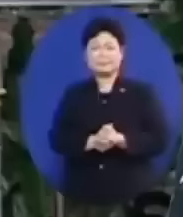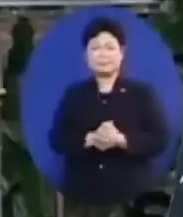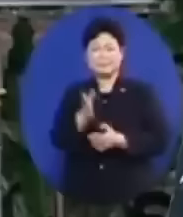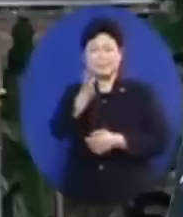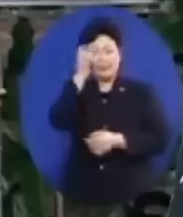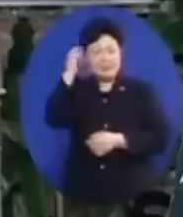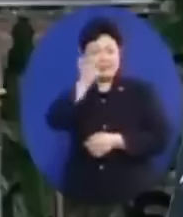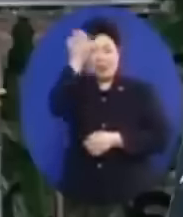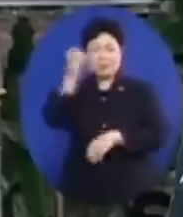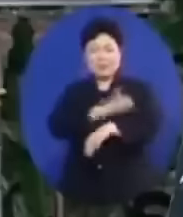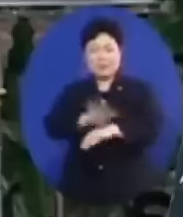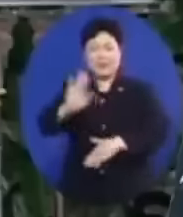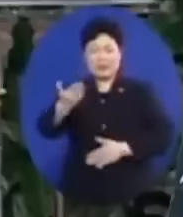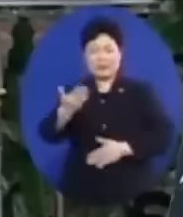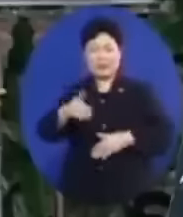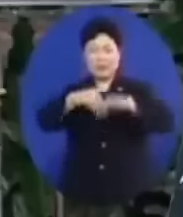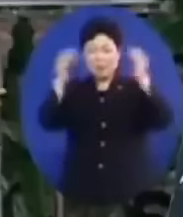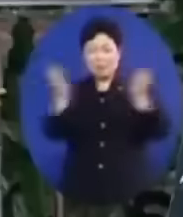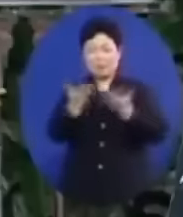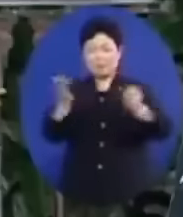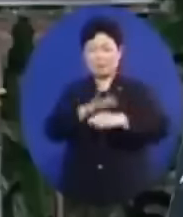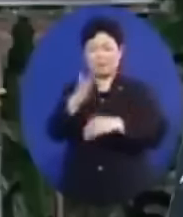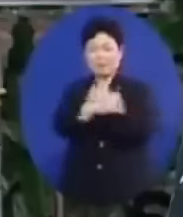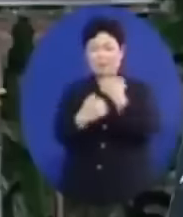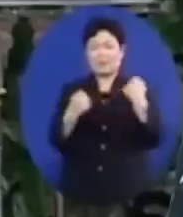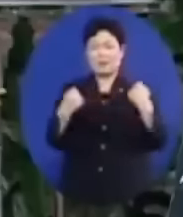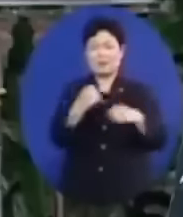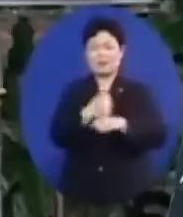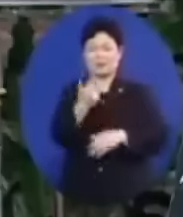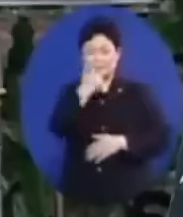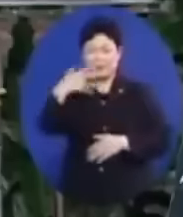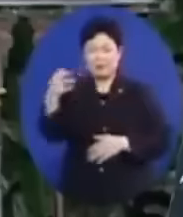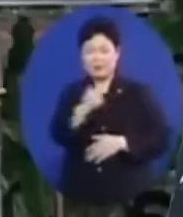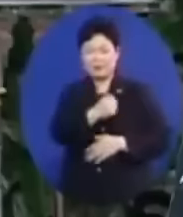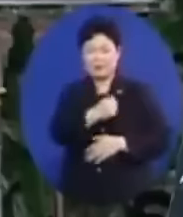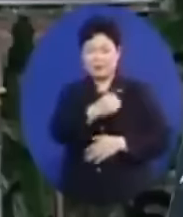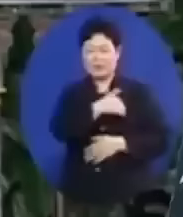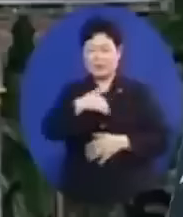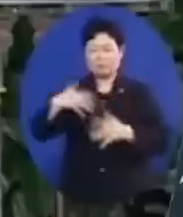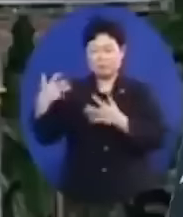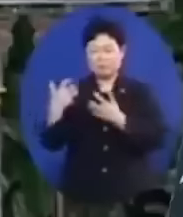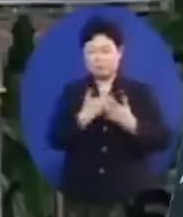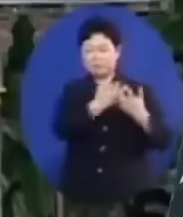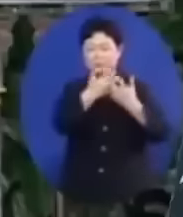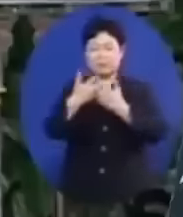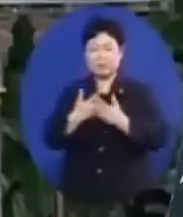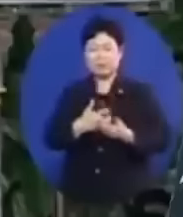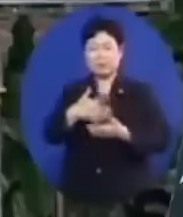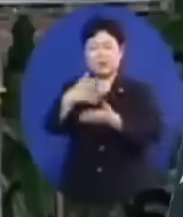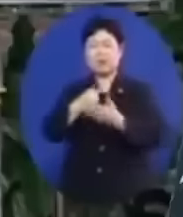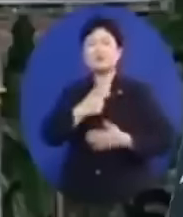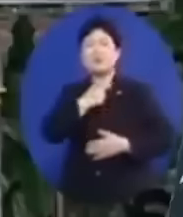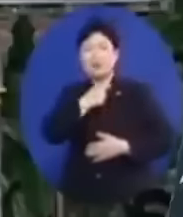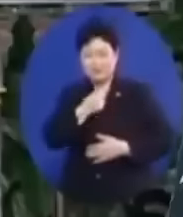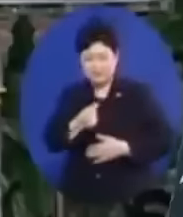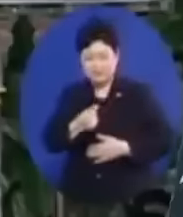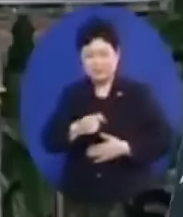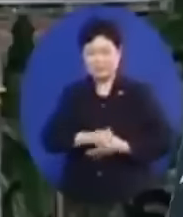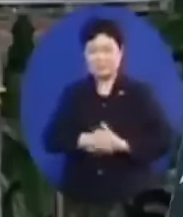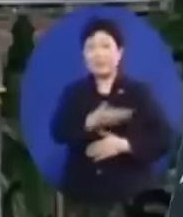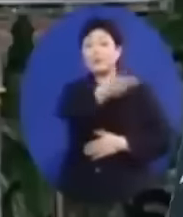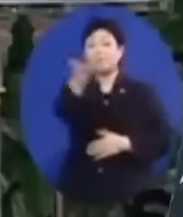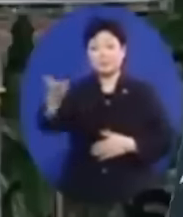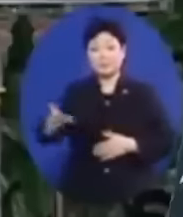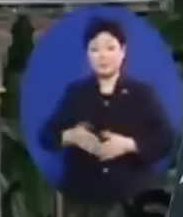영혼이 잘됨같이 범사에 잘됨에 강건하고 생명을 얻되 풍성히 얻기를 원하시는 것입니다.